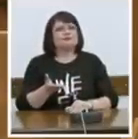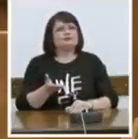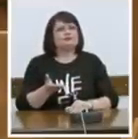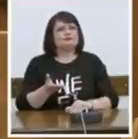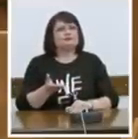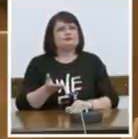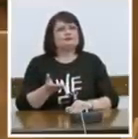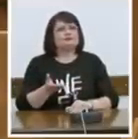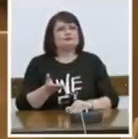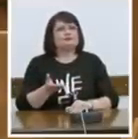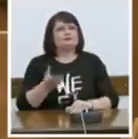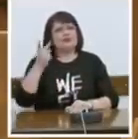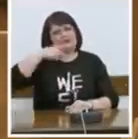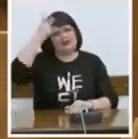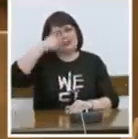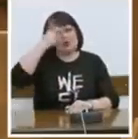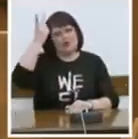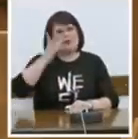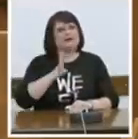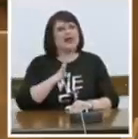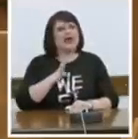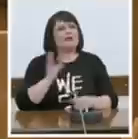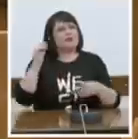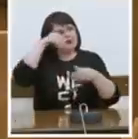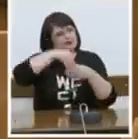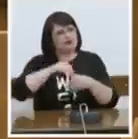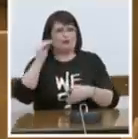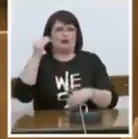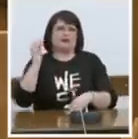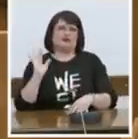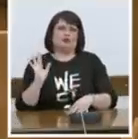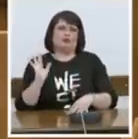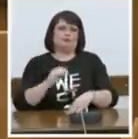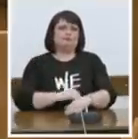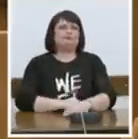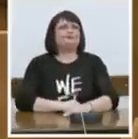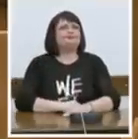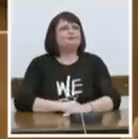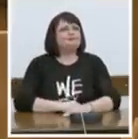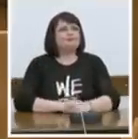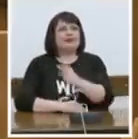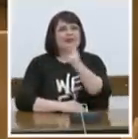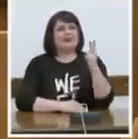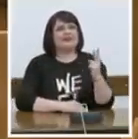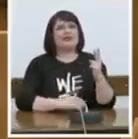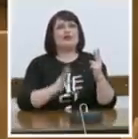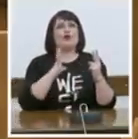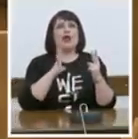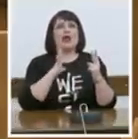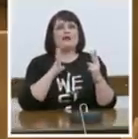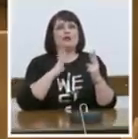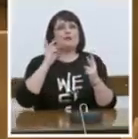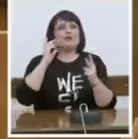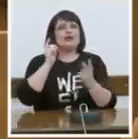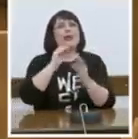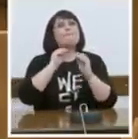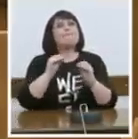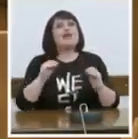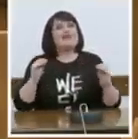στα δικαιώματα των ανθρώπων του πολιτισμού. 2 άνθρωποι των γραμμάτων και της